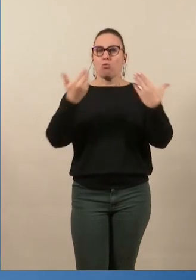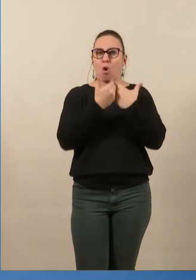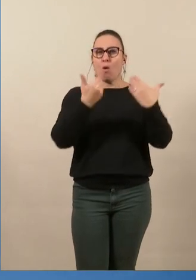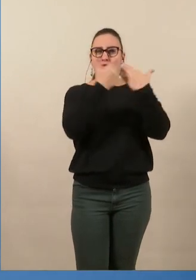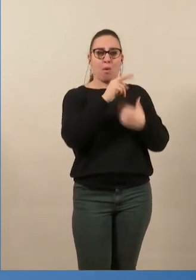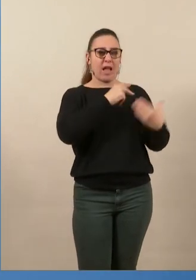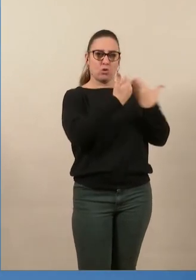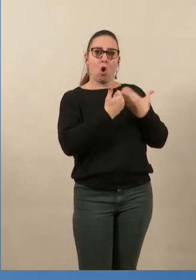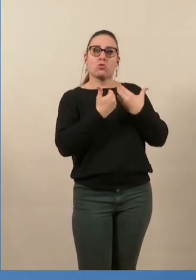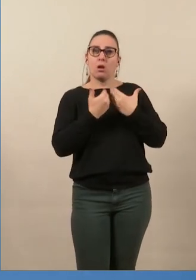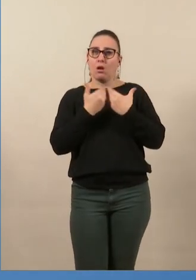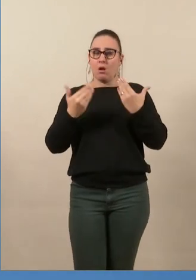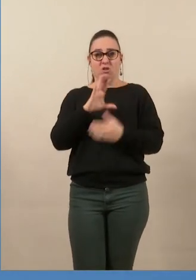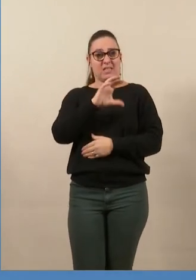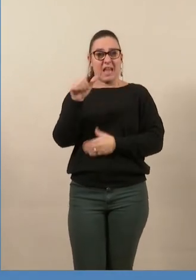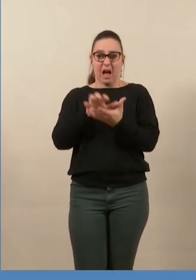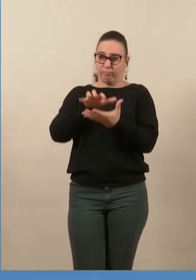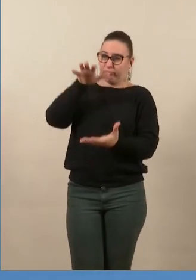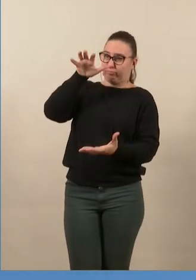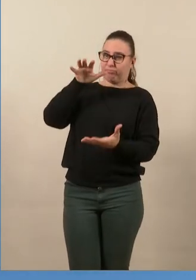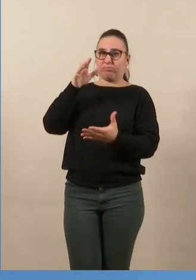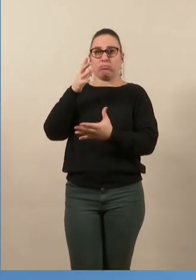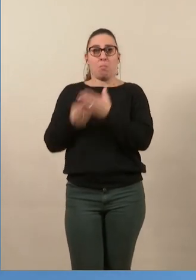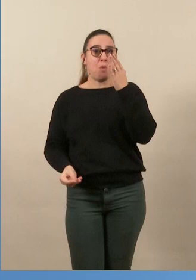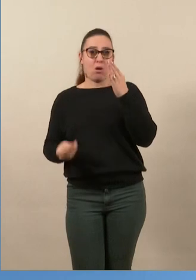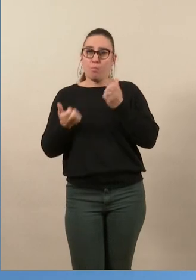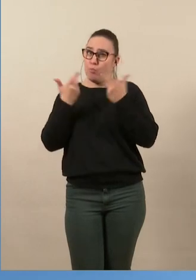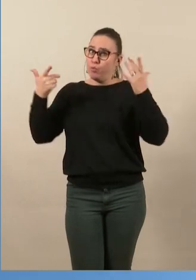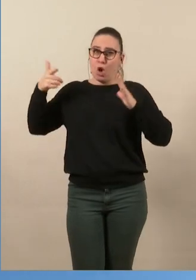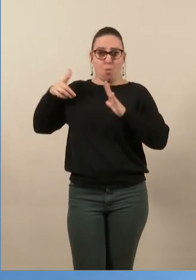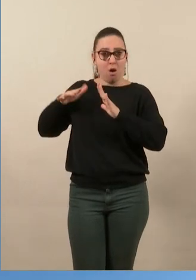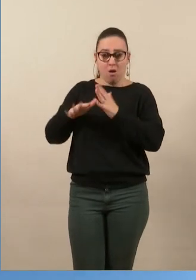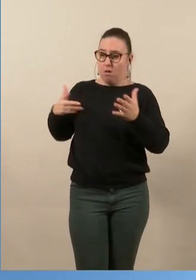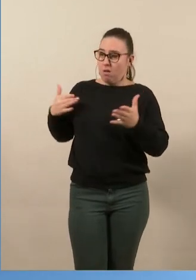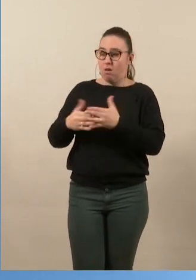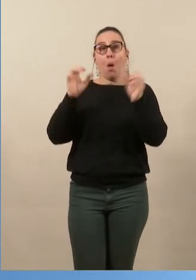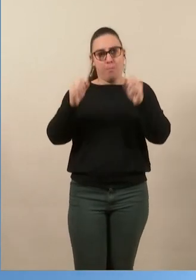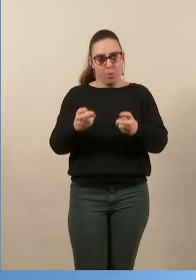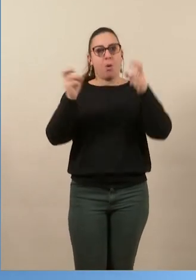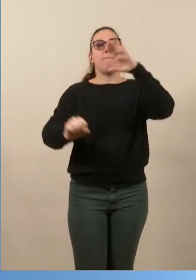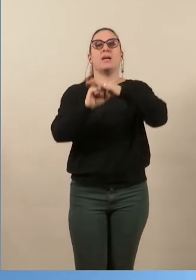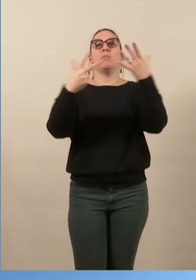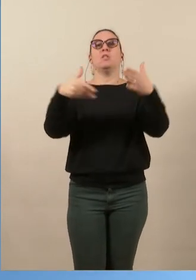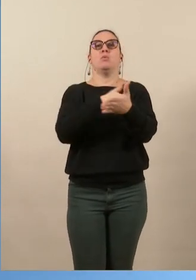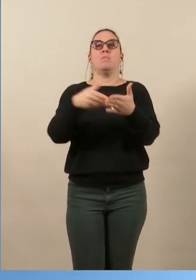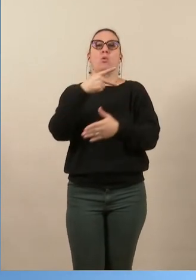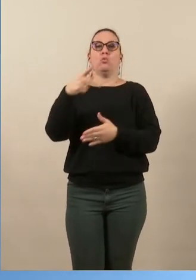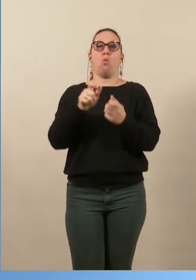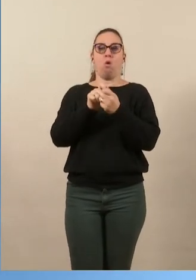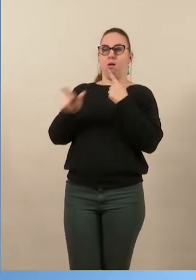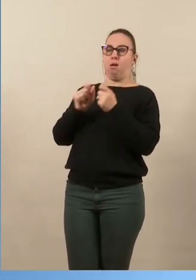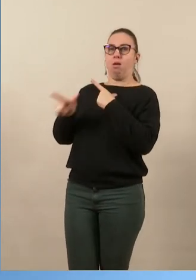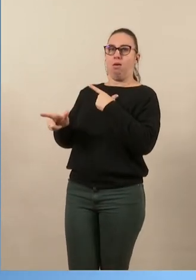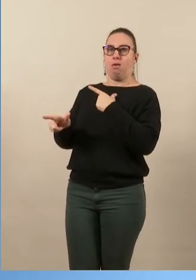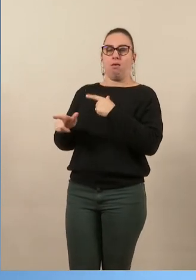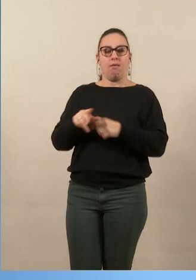adverse ça serait tout ce chiffre d'affaair manquant sur de nombreux mois et ben il serait bon monter jusqu'à 18 million d'euros effectivement votre